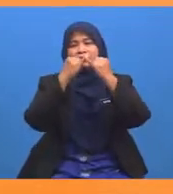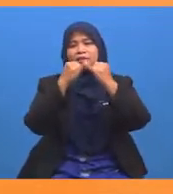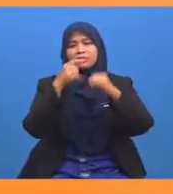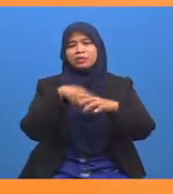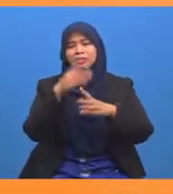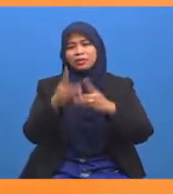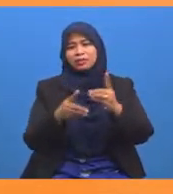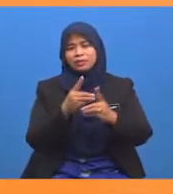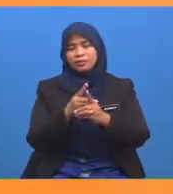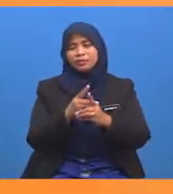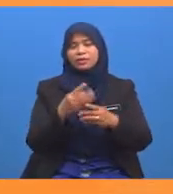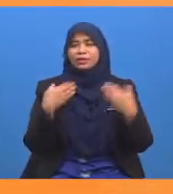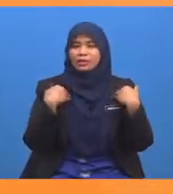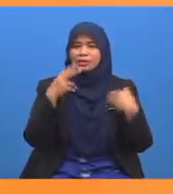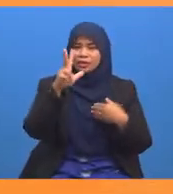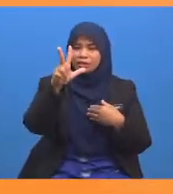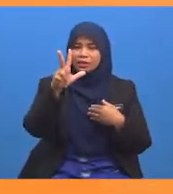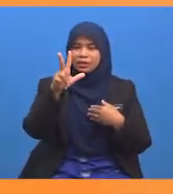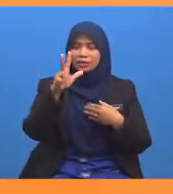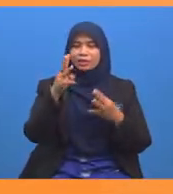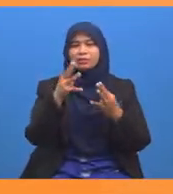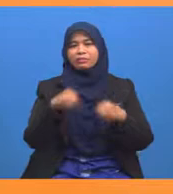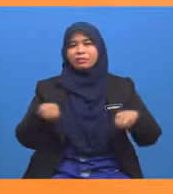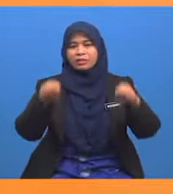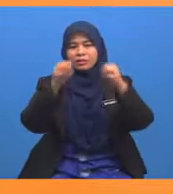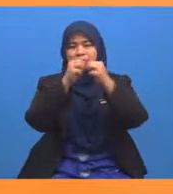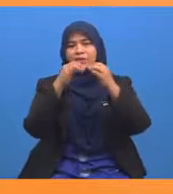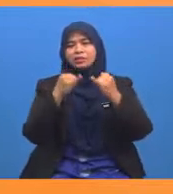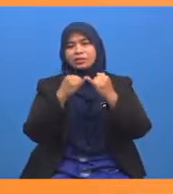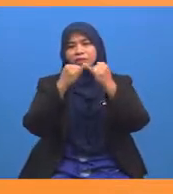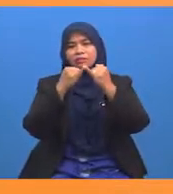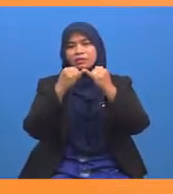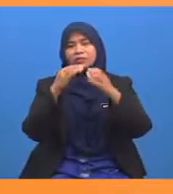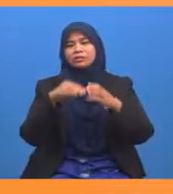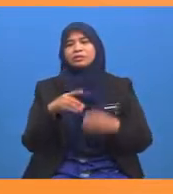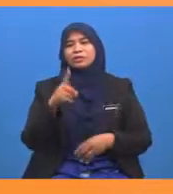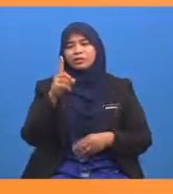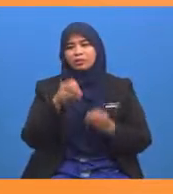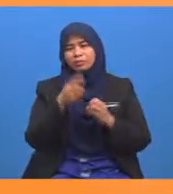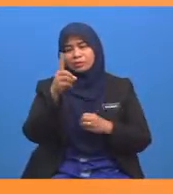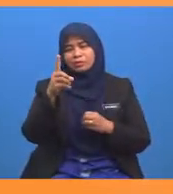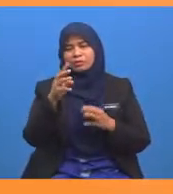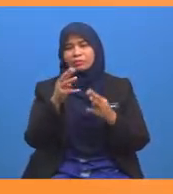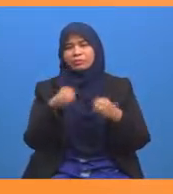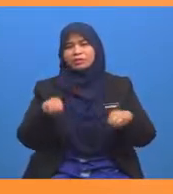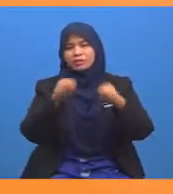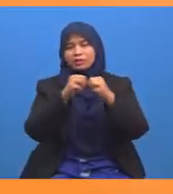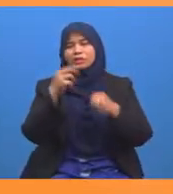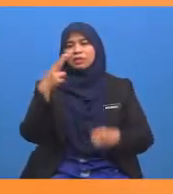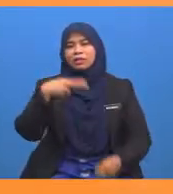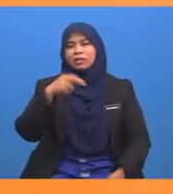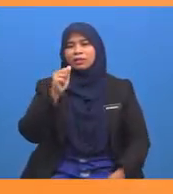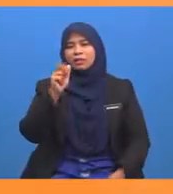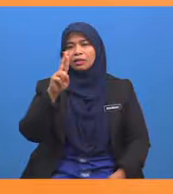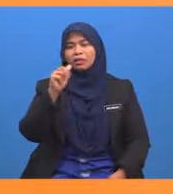tiga buah masjid istimewa dalam Islam, iaitu yang pertama, Masjidil Haram di